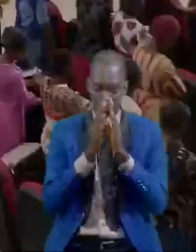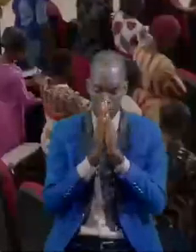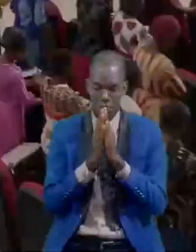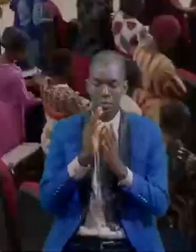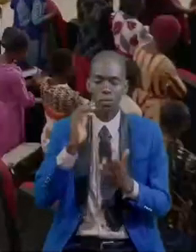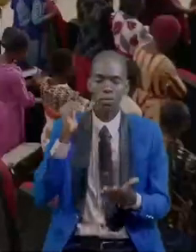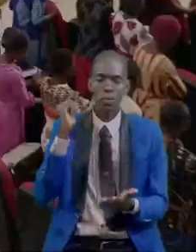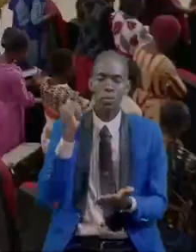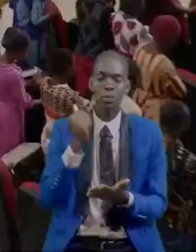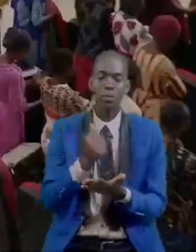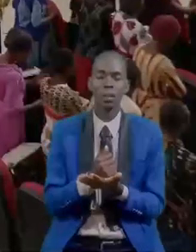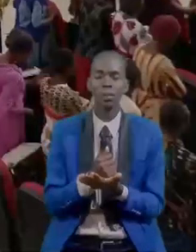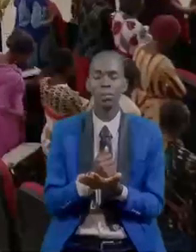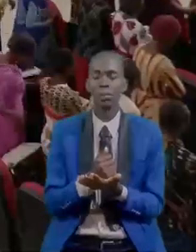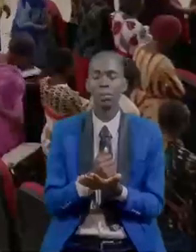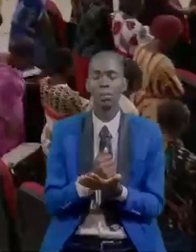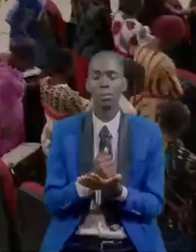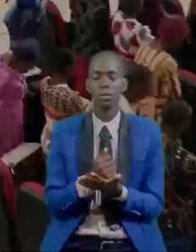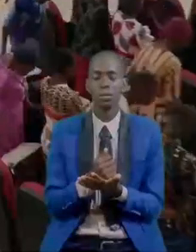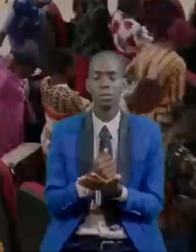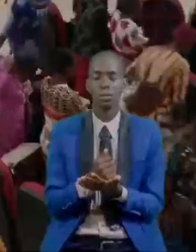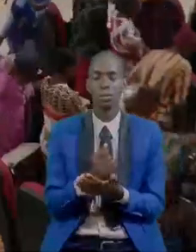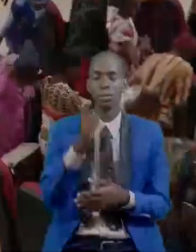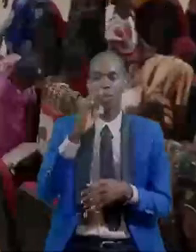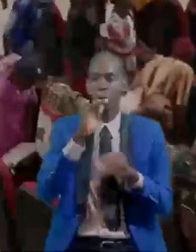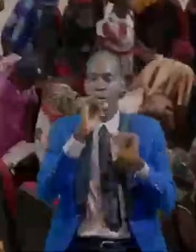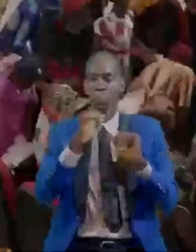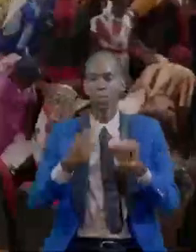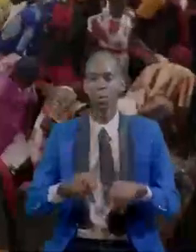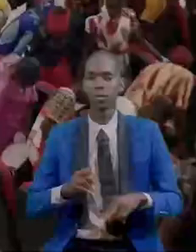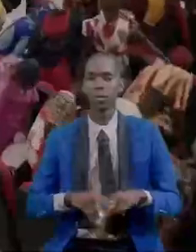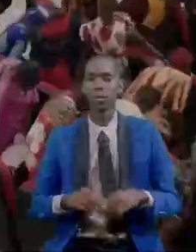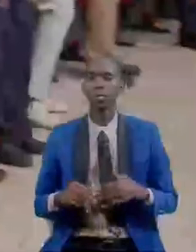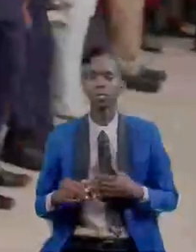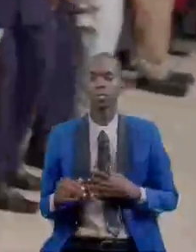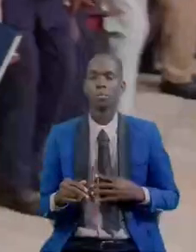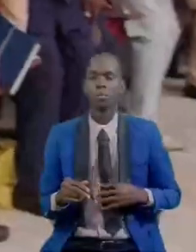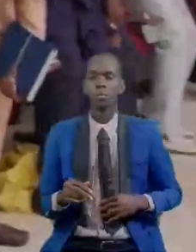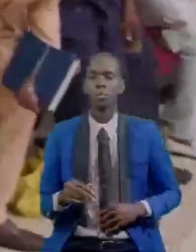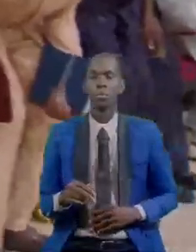Au nom de Jésus, nous prions. Que Dieu vous bénisse pour vous asseoir.